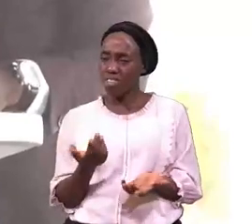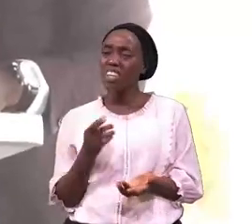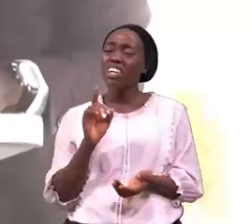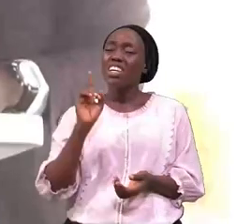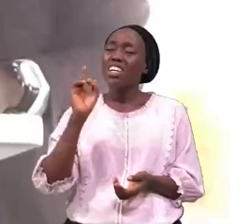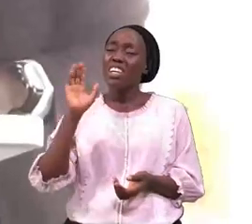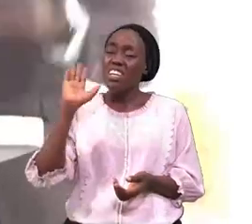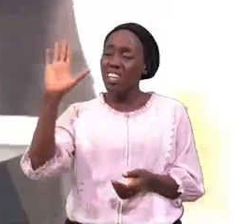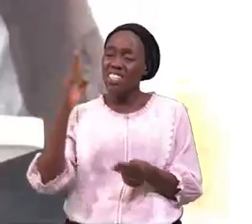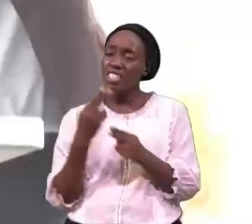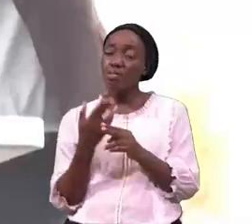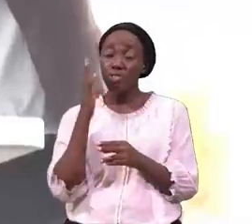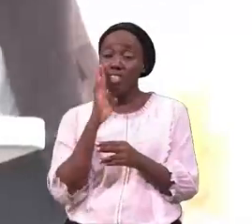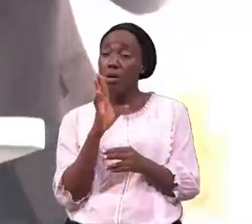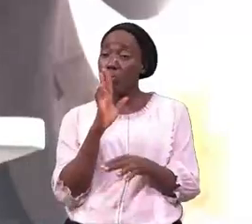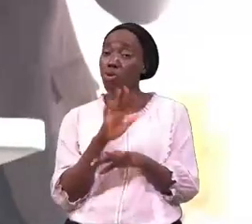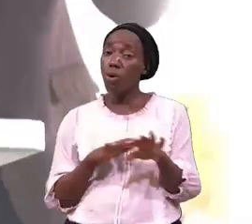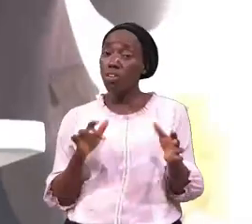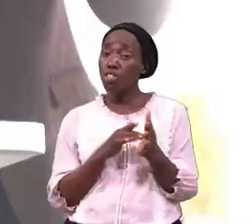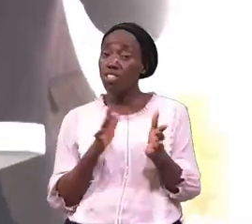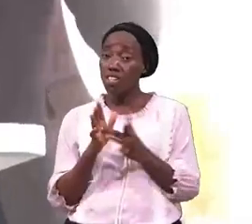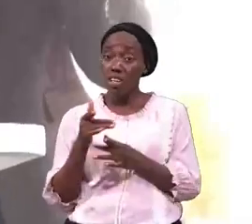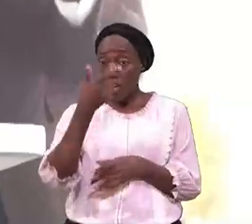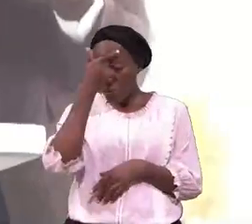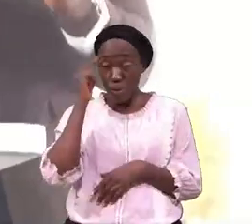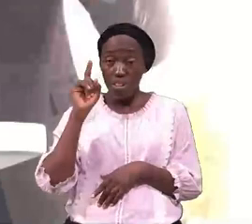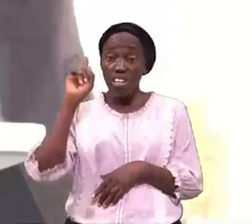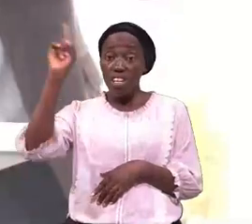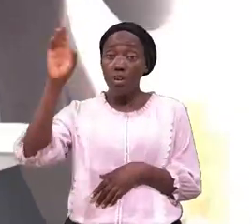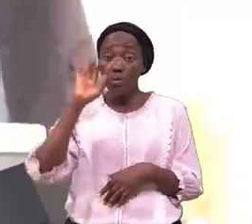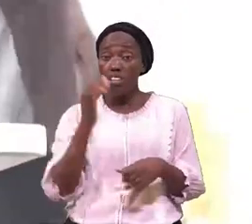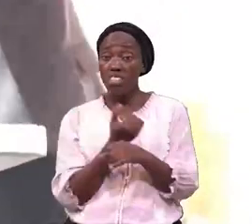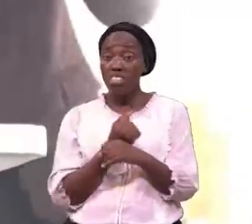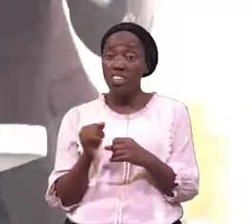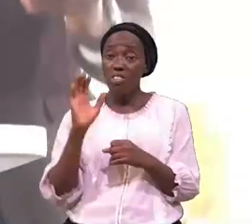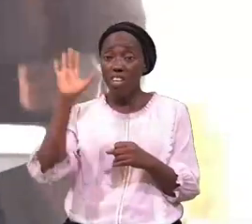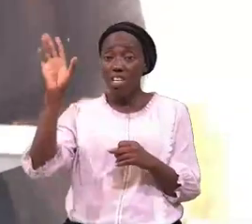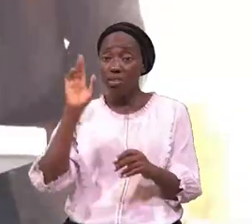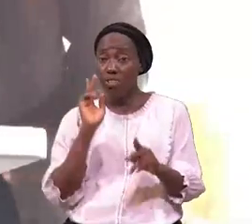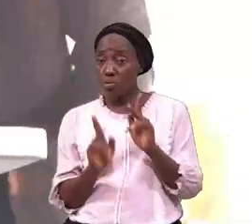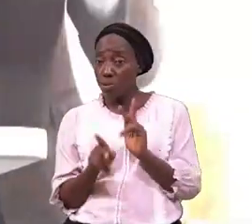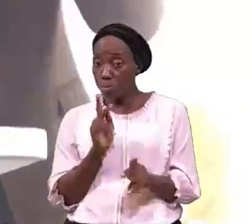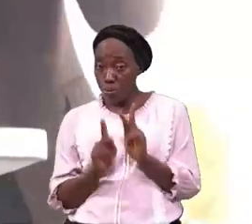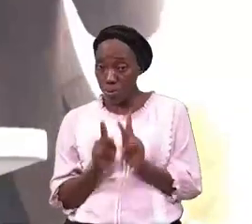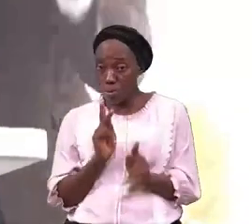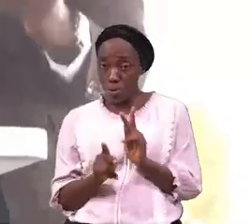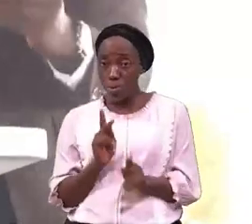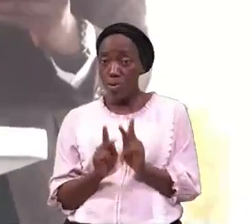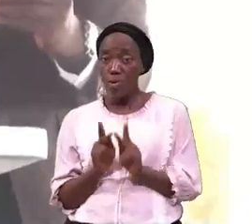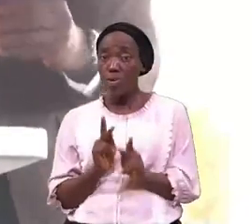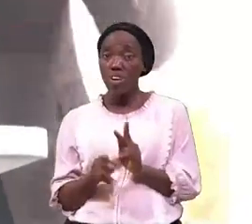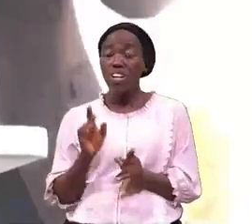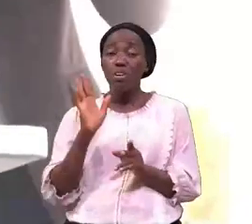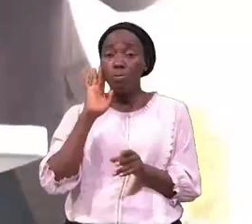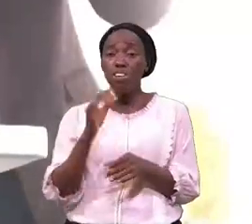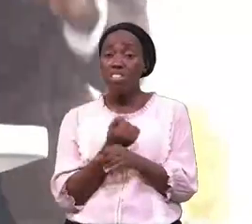On lui donnera le nom de Jésus. C'est lui qui sauvera son peuple. C'est lui qui sauvera son peuple. C'est lui qui sauvera